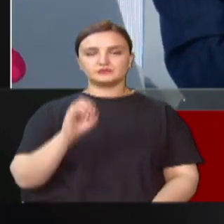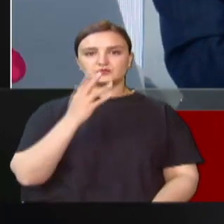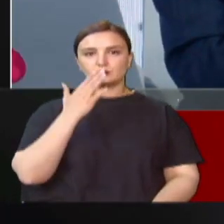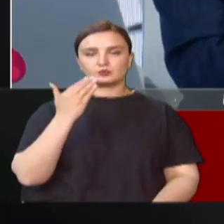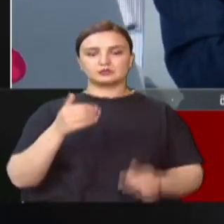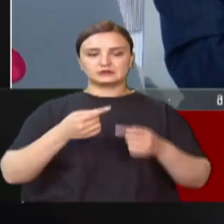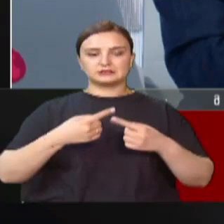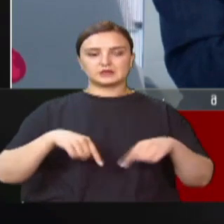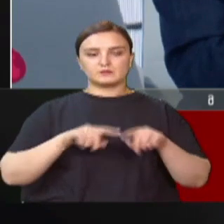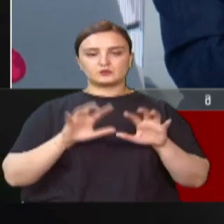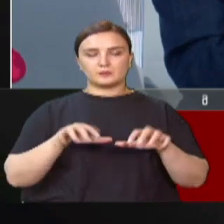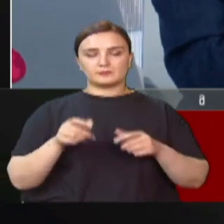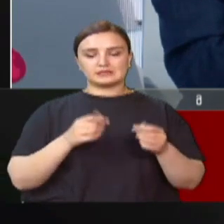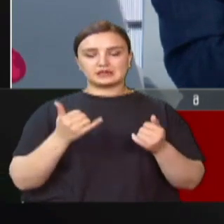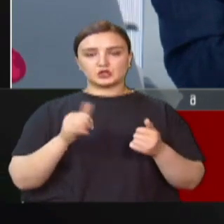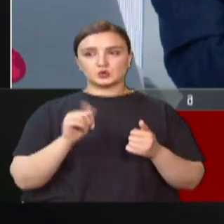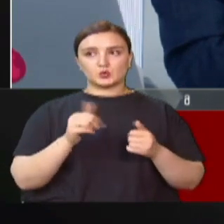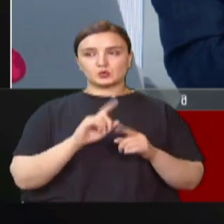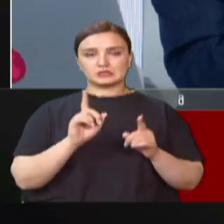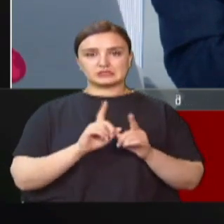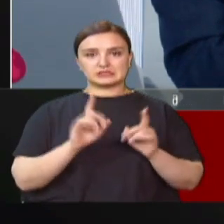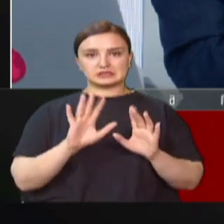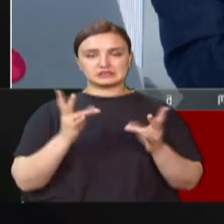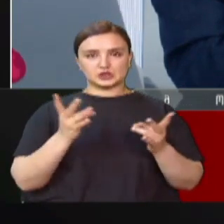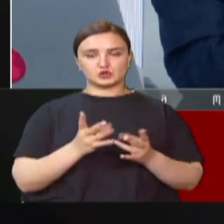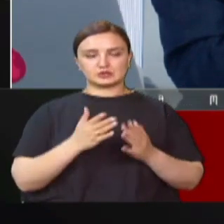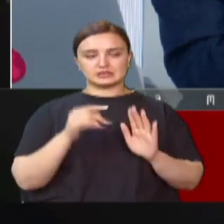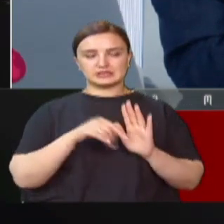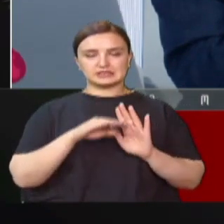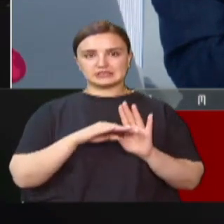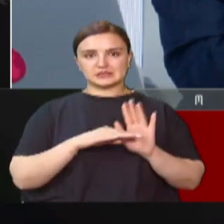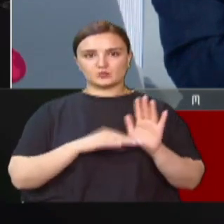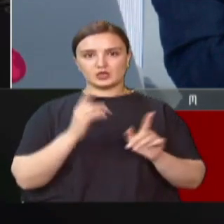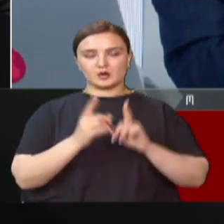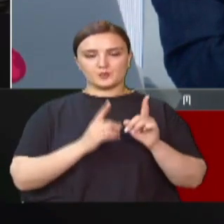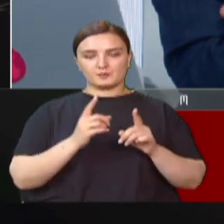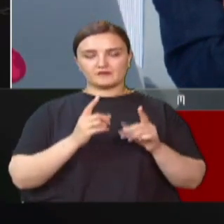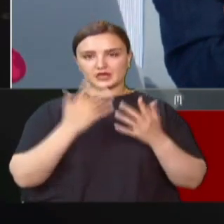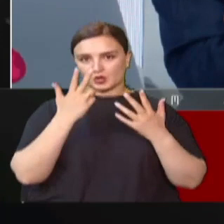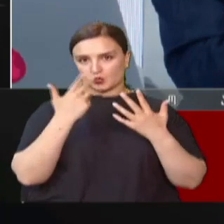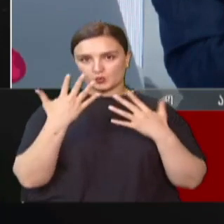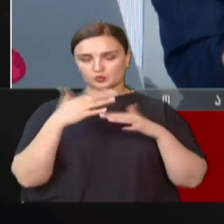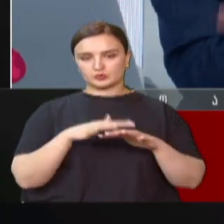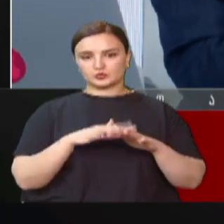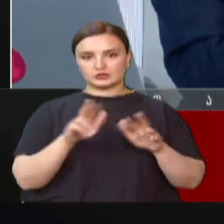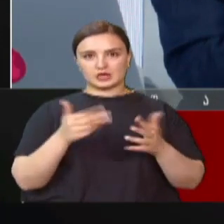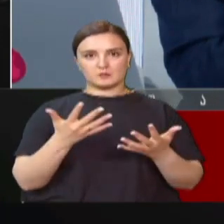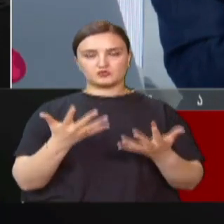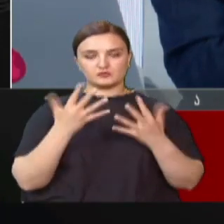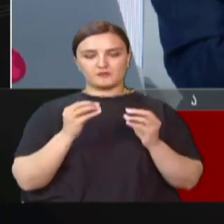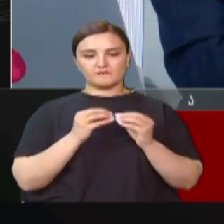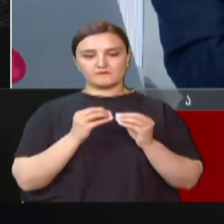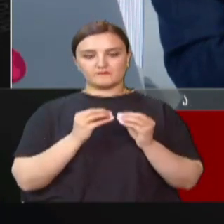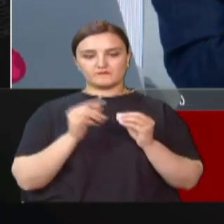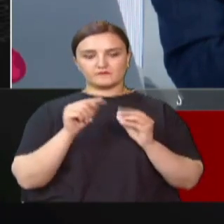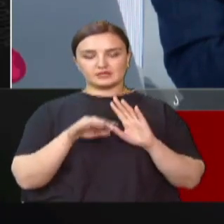განაცხადა, რომ დღეს როგორც არასდროს საჭირო არის სისტემური რეფორმები, ინკლუზიურობა და გამჭირვალობა. აქაც არის სისტემური რეფორმები, იგივე